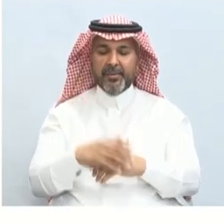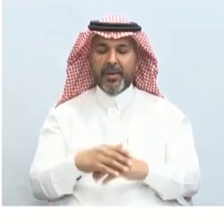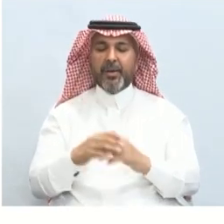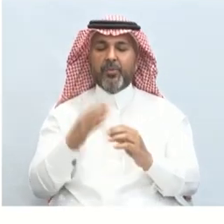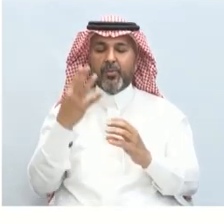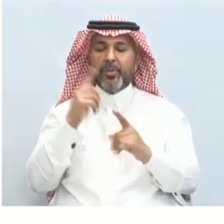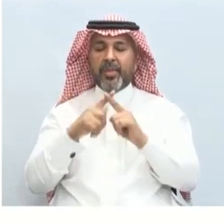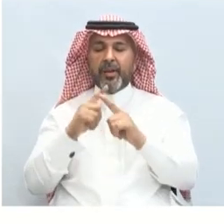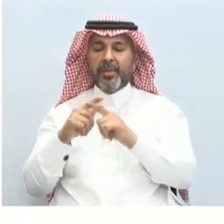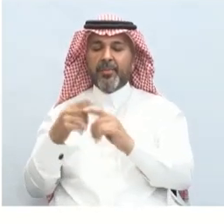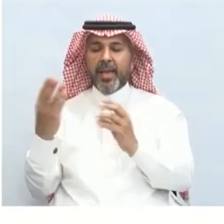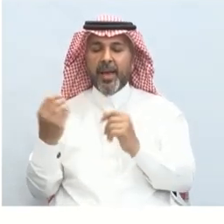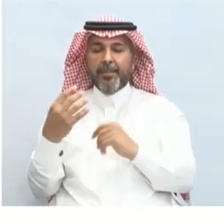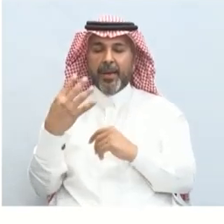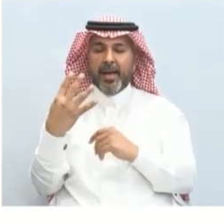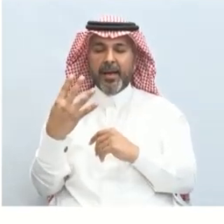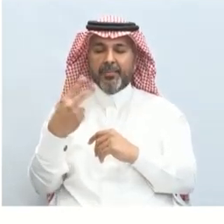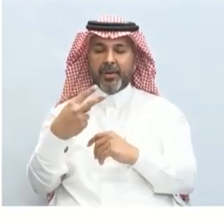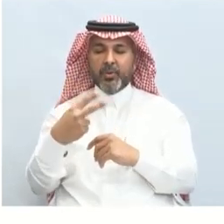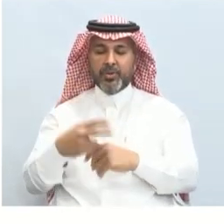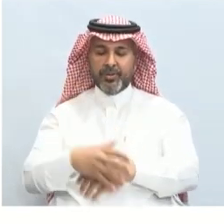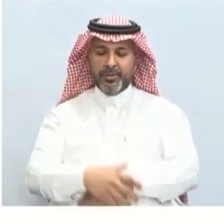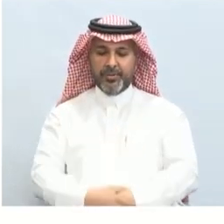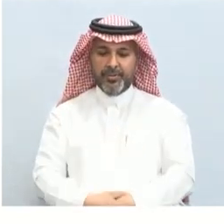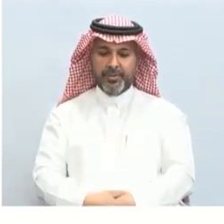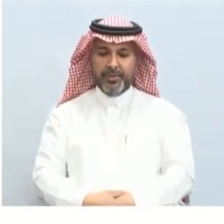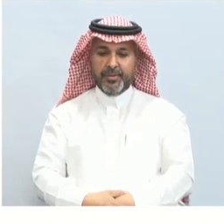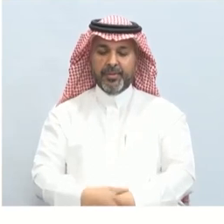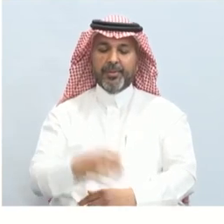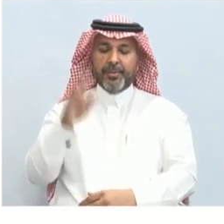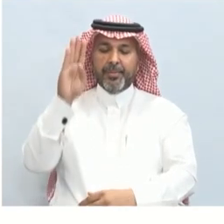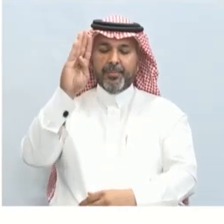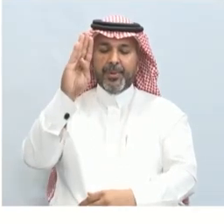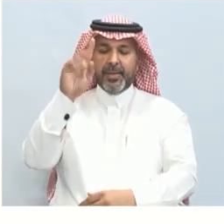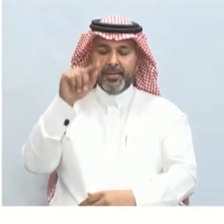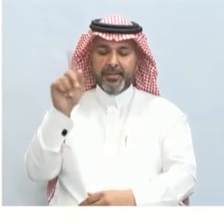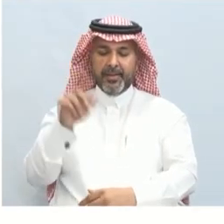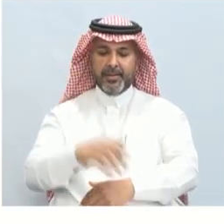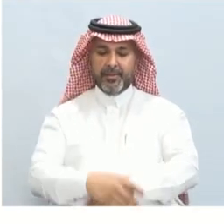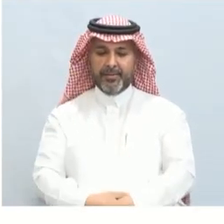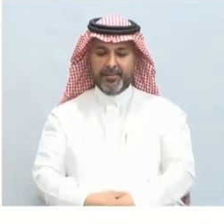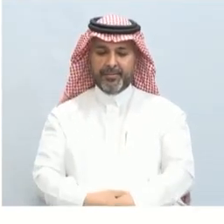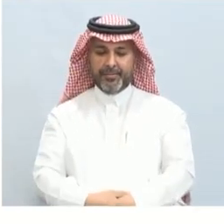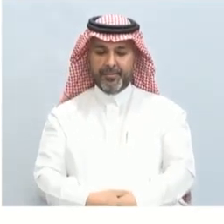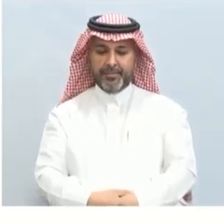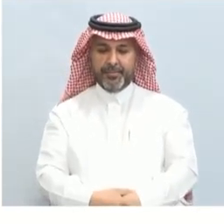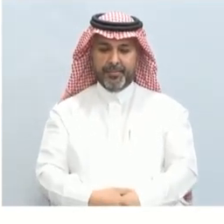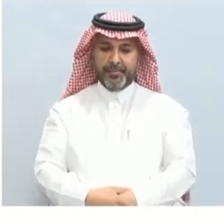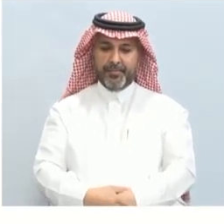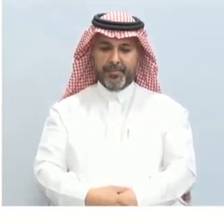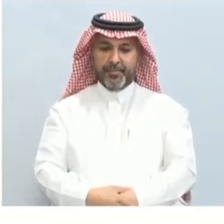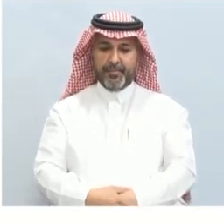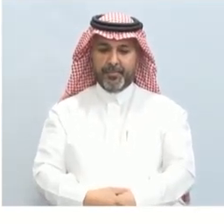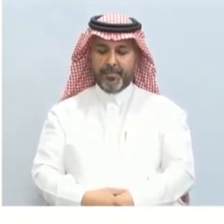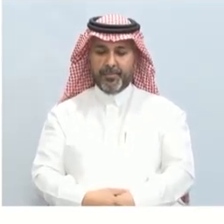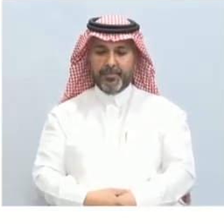4 فكتوريا اذا الجواب حيكون كم حيكون 24 والجواب الصحيح هو ي كذلك لو حبينا نشوف هنا